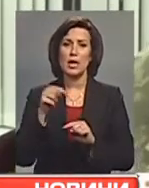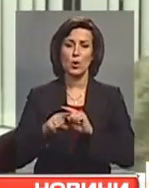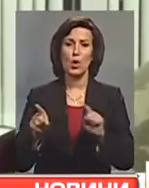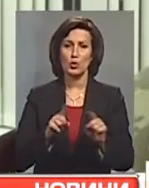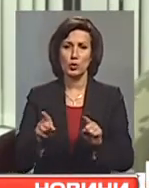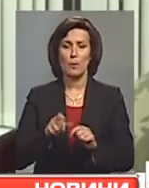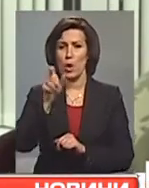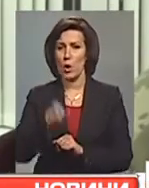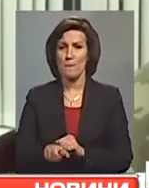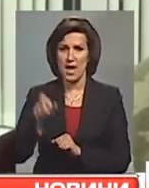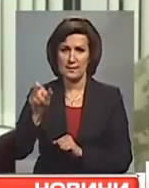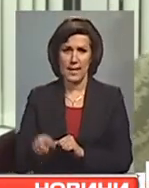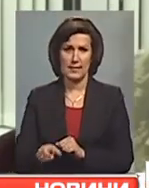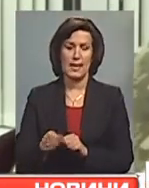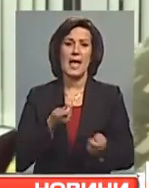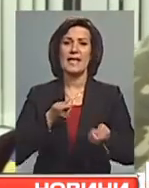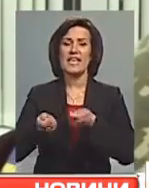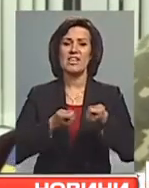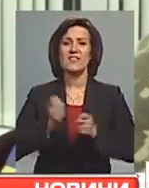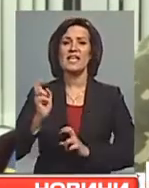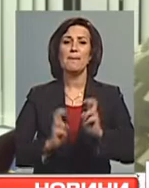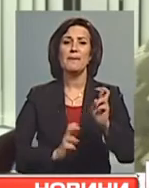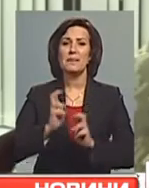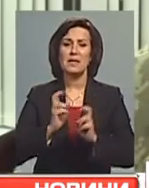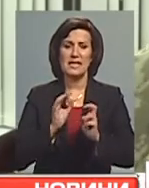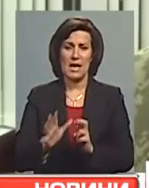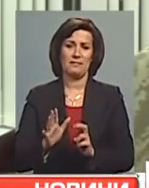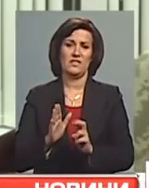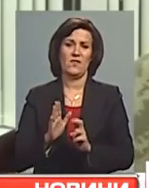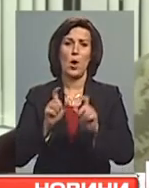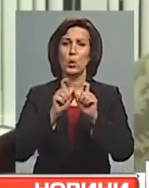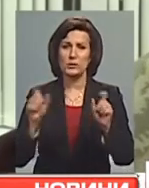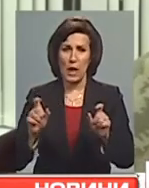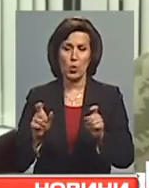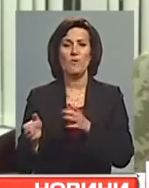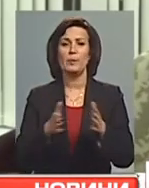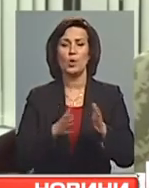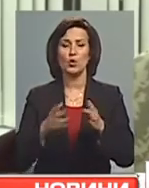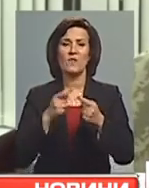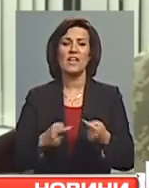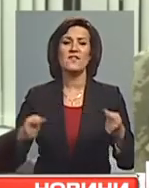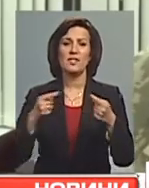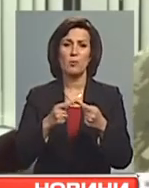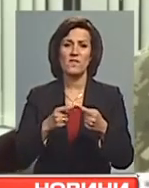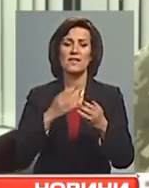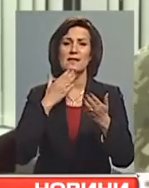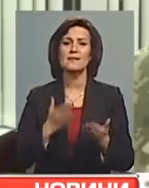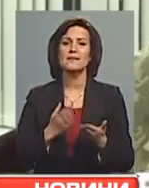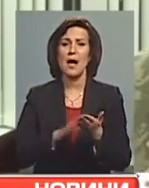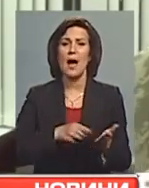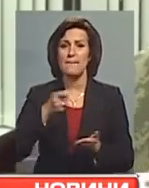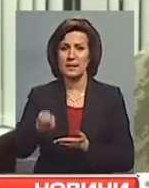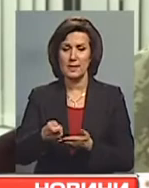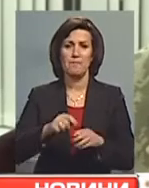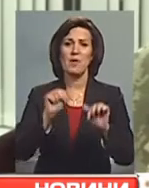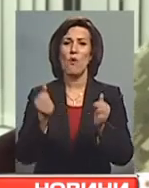щоб громадяни, керівники підприємств, установ підготували відповідні запити,